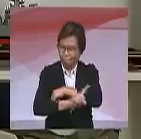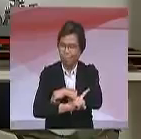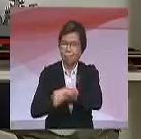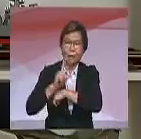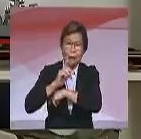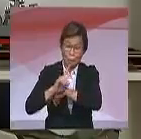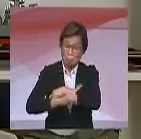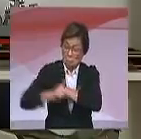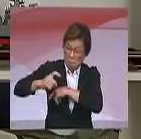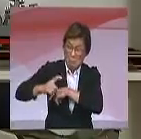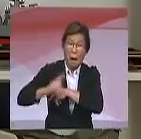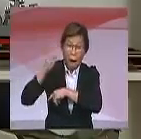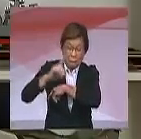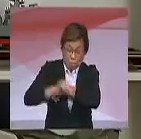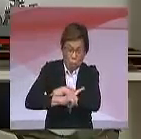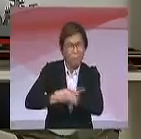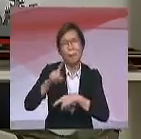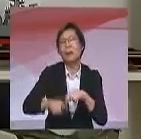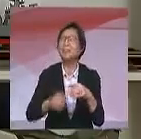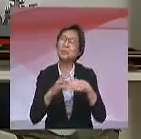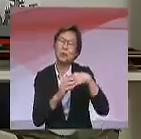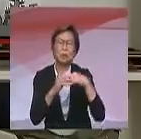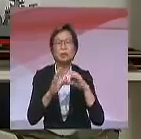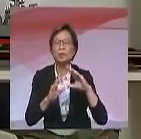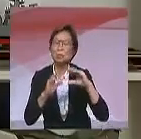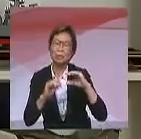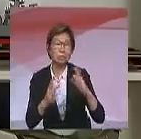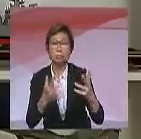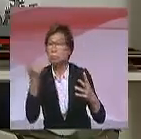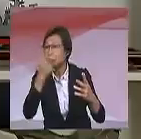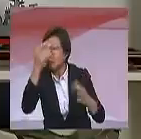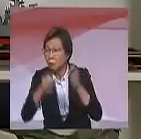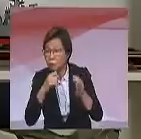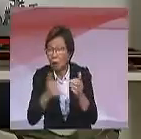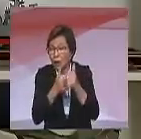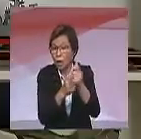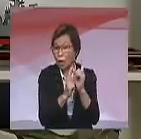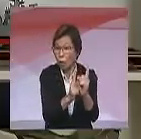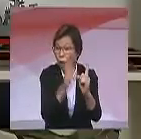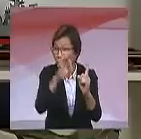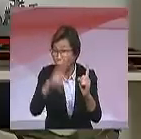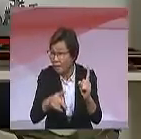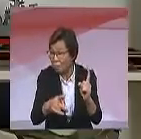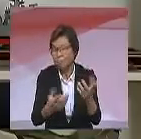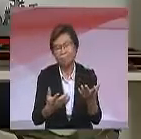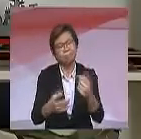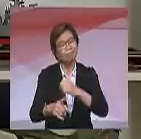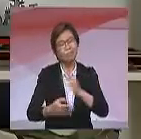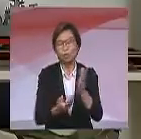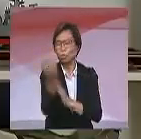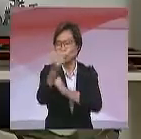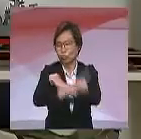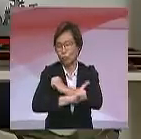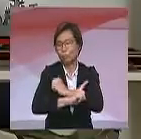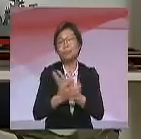tidak akan bertolak ansur kepada mereka yang gagal mematuhi SOP yang ditetapkan. Termasuklah seperti yang